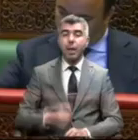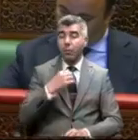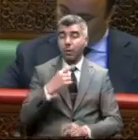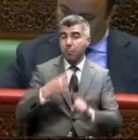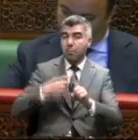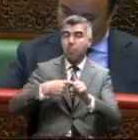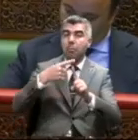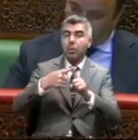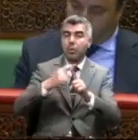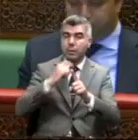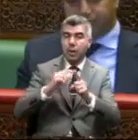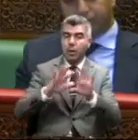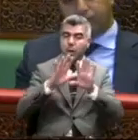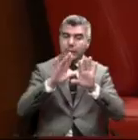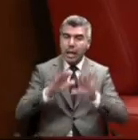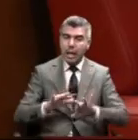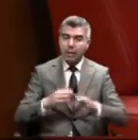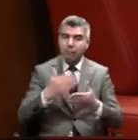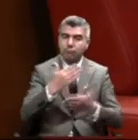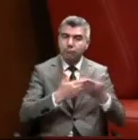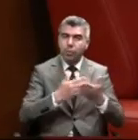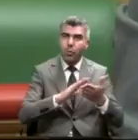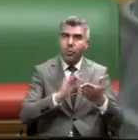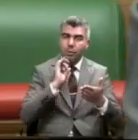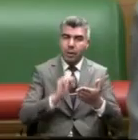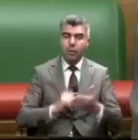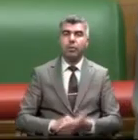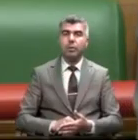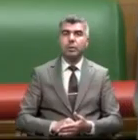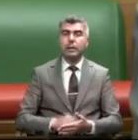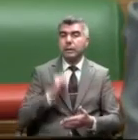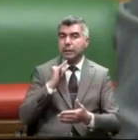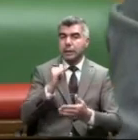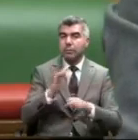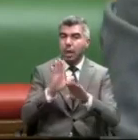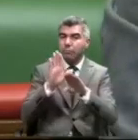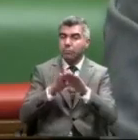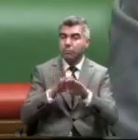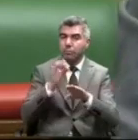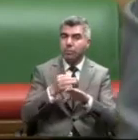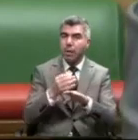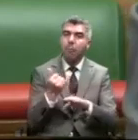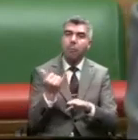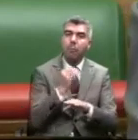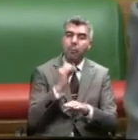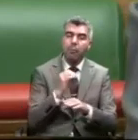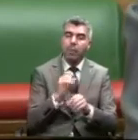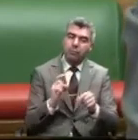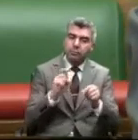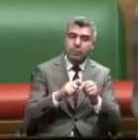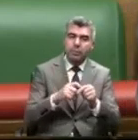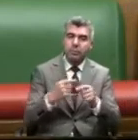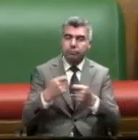تزايد الدراسات والتقارير التي تتناولها الفئه والتي دعت الى وجوب وراهنيه ادماجها في